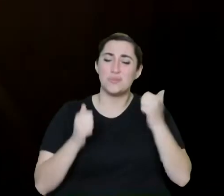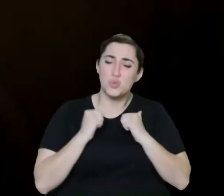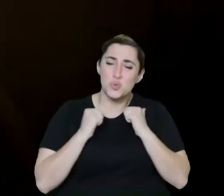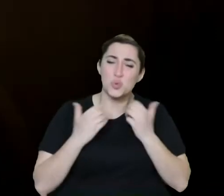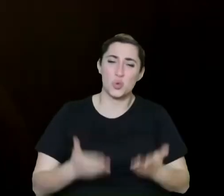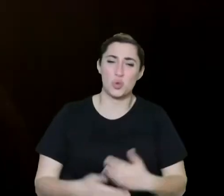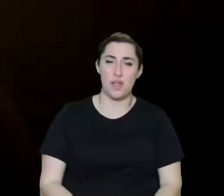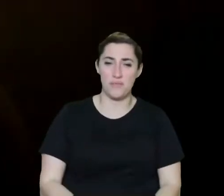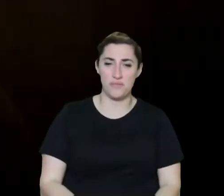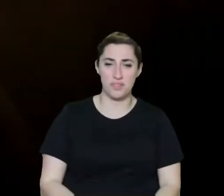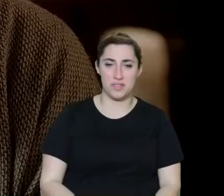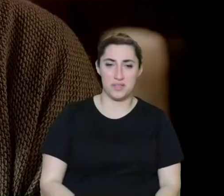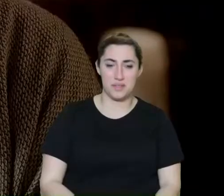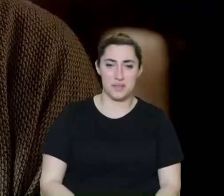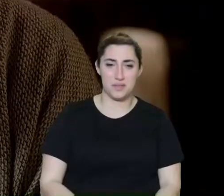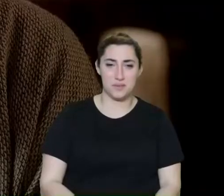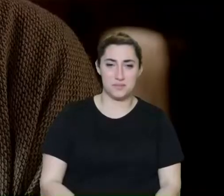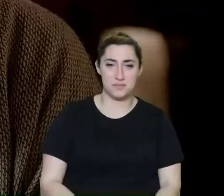sırtımızdaki leşi taşımaktan.